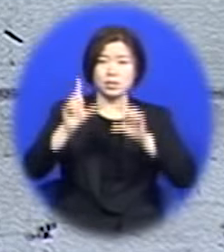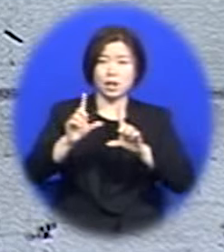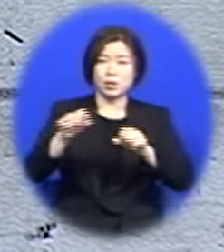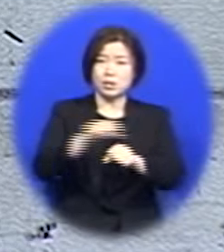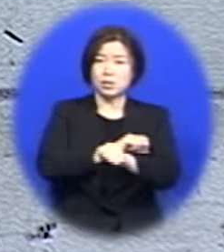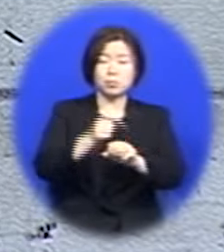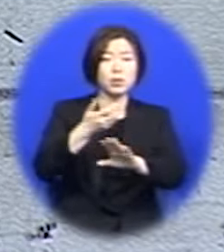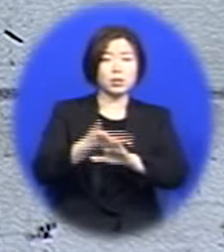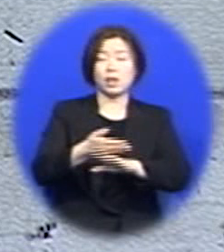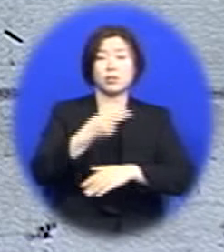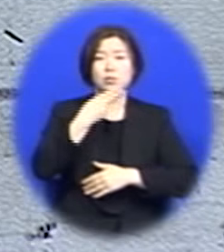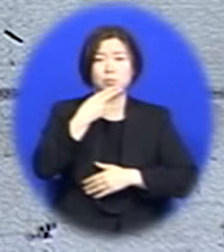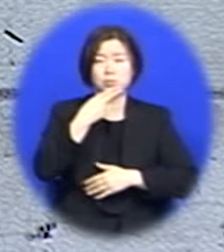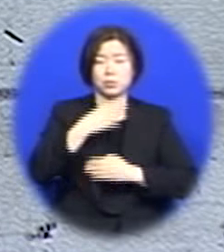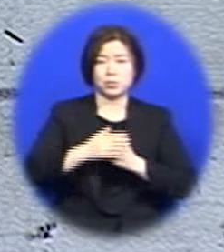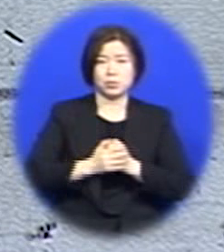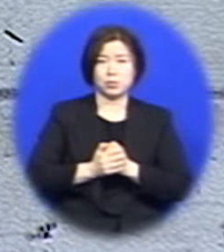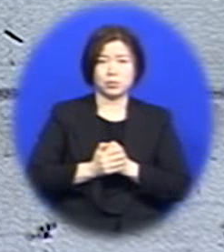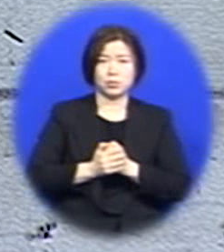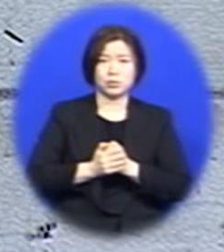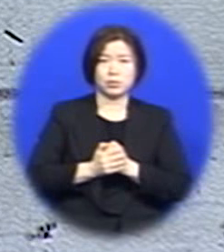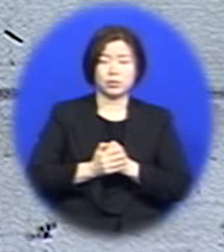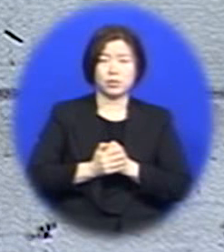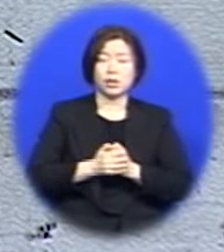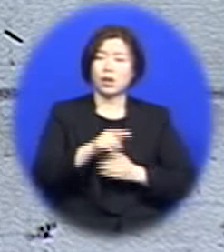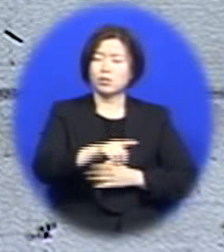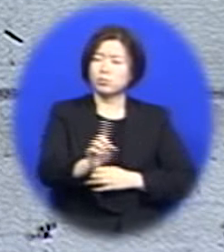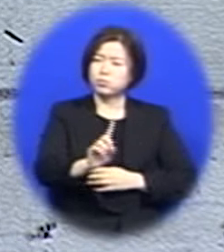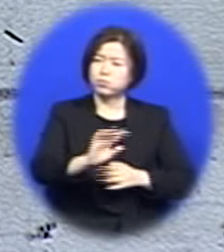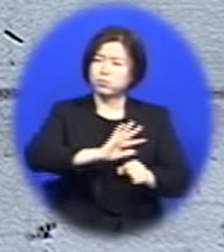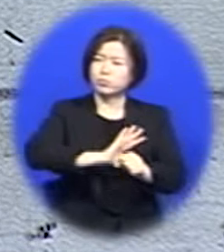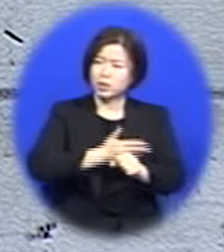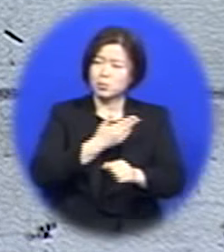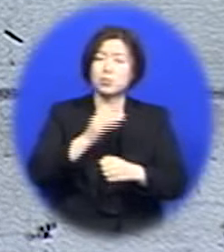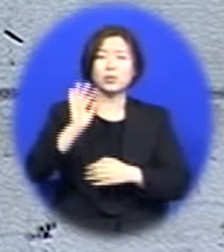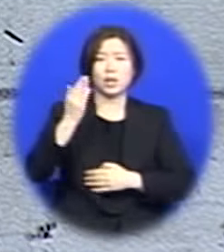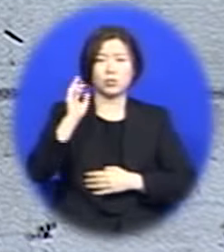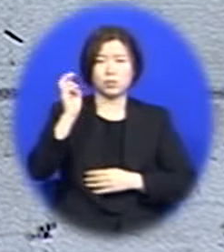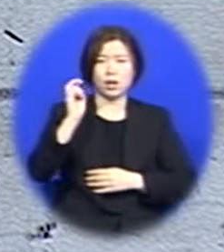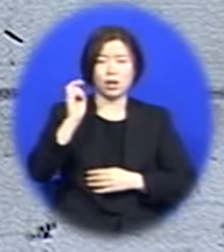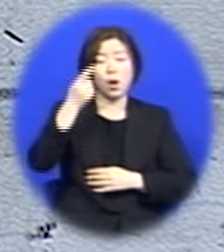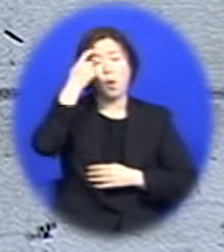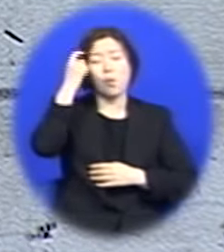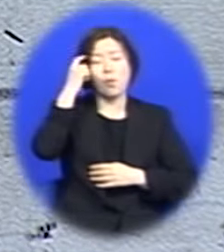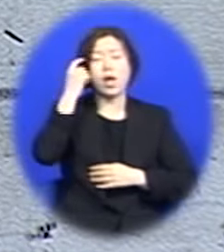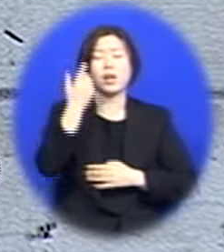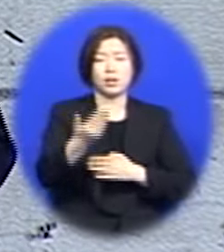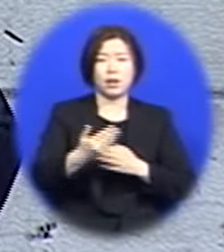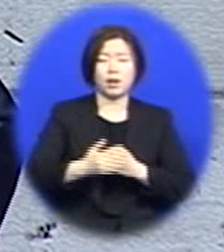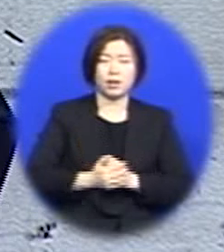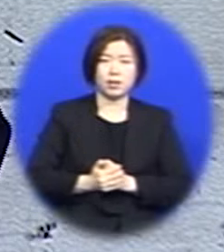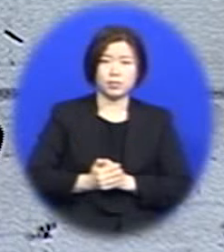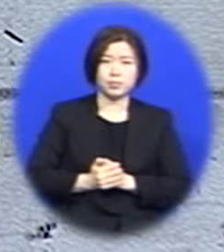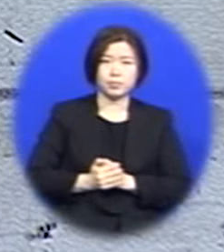특별히 다른 게 없어요. 이게 뭐가 잘못됐구나. 왜 이럴까?